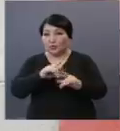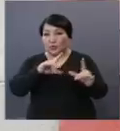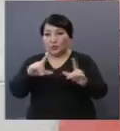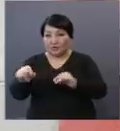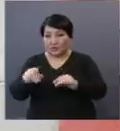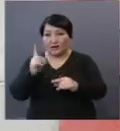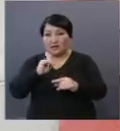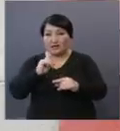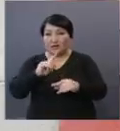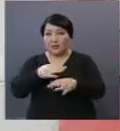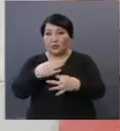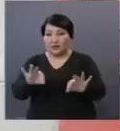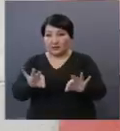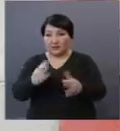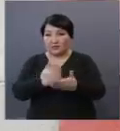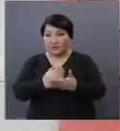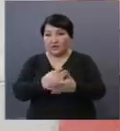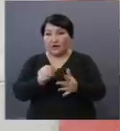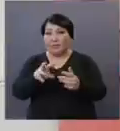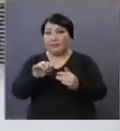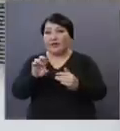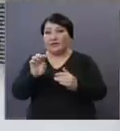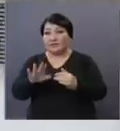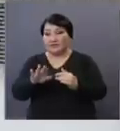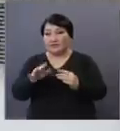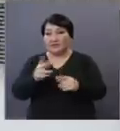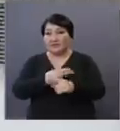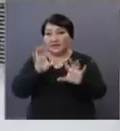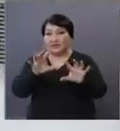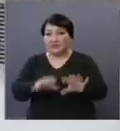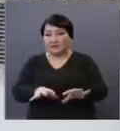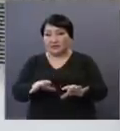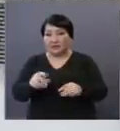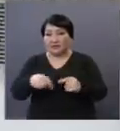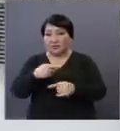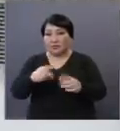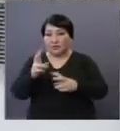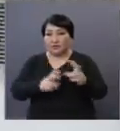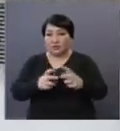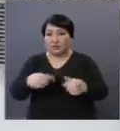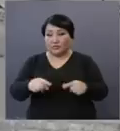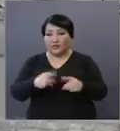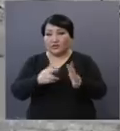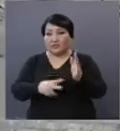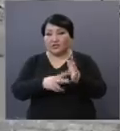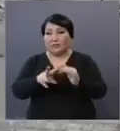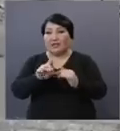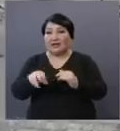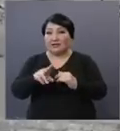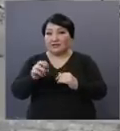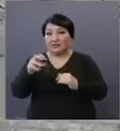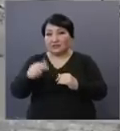жүр. Әмірхан Аманбаев 78 заңсыз кәсіпорын құрып, небәрі 2 жылда 77 миллиард теңгеге жуық пайда тапқан.